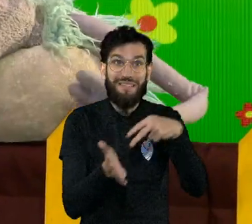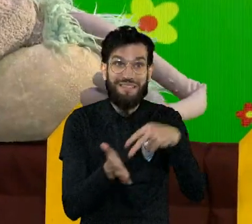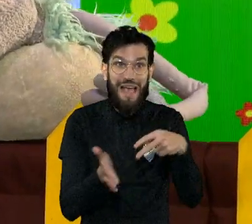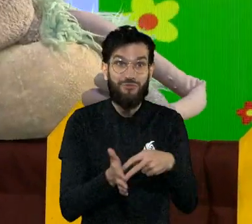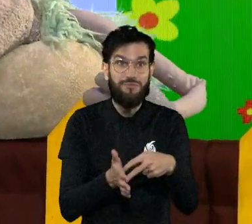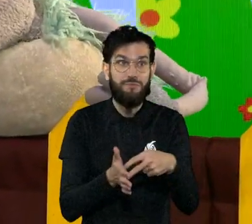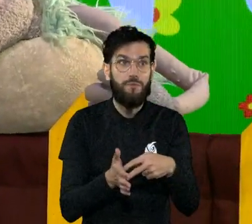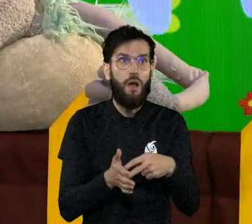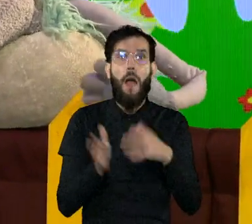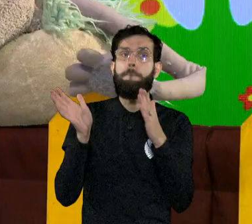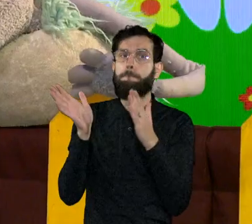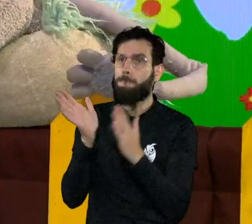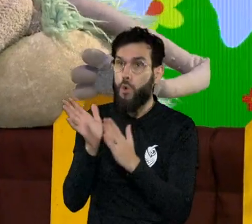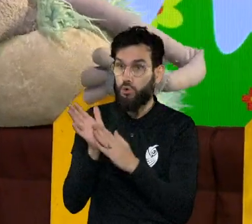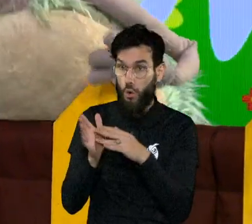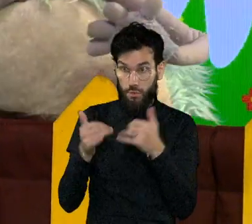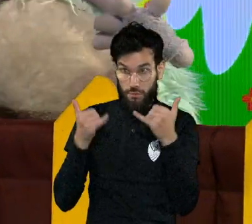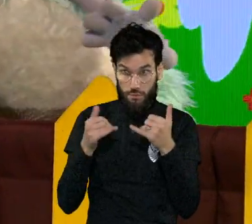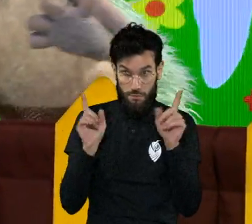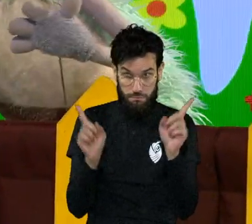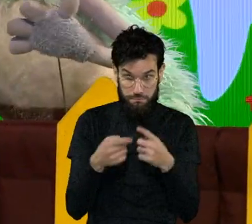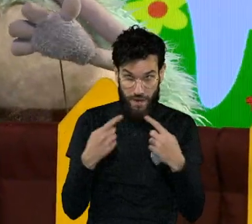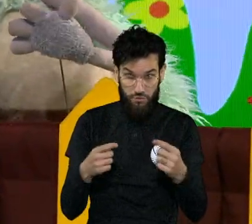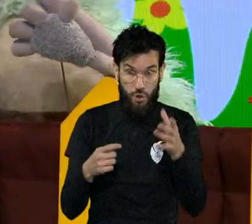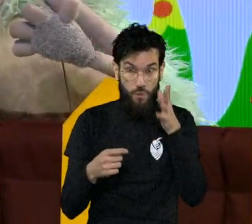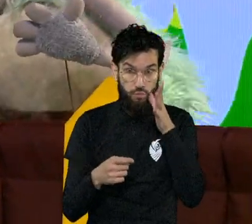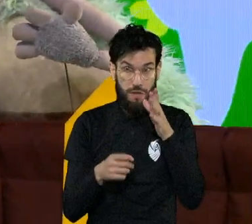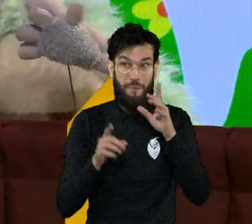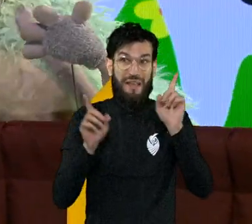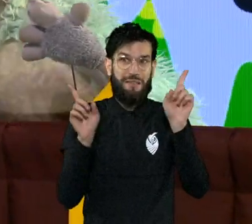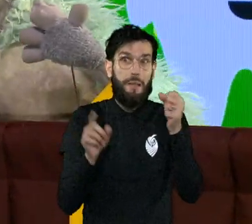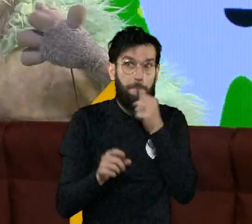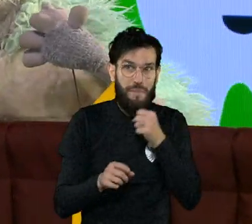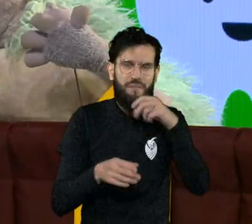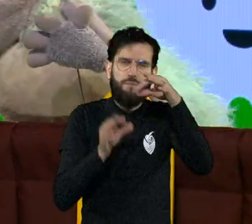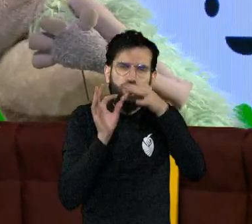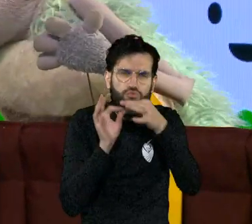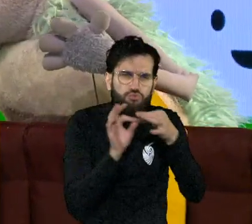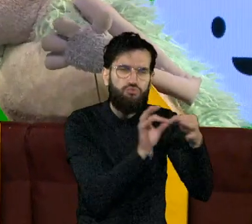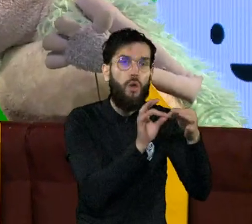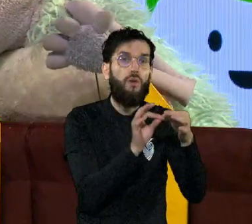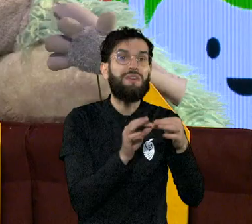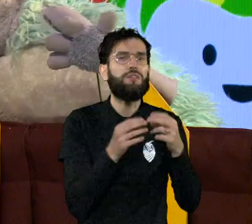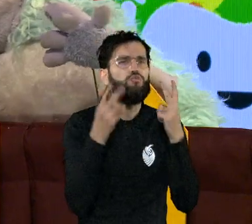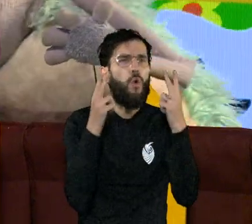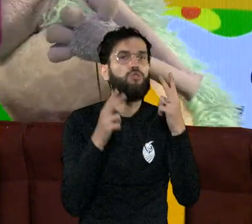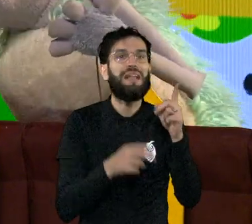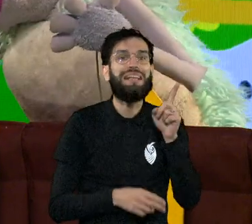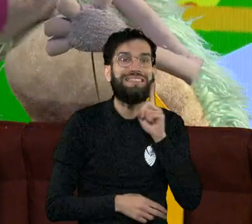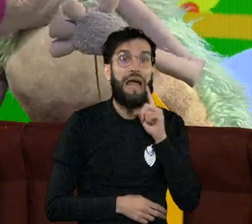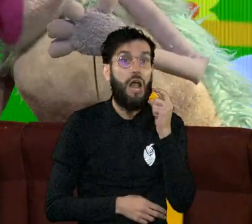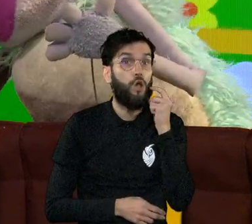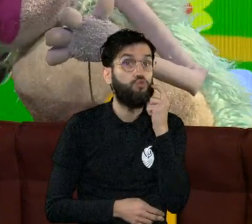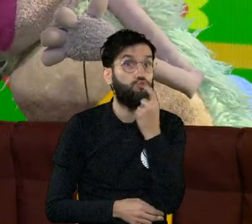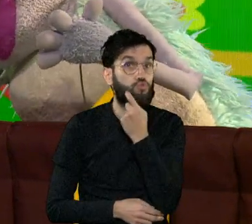No a, Murko, keďže v nasledujúcej pesničke si zaspievame o tom, aké dôležité je starať sa o naše zúbky, tak